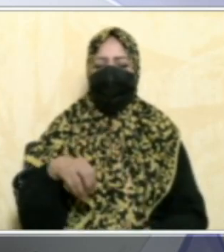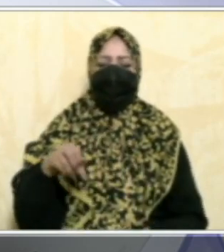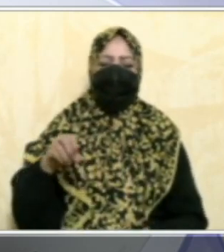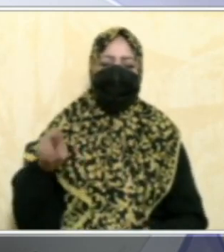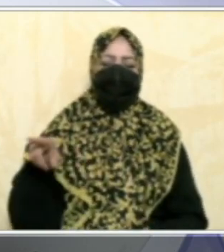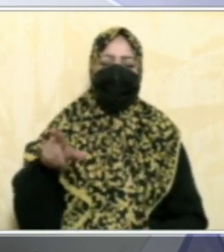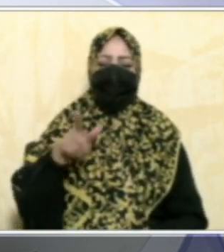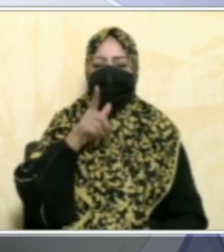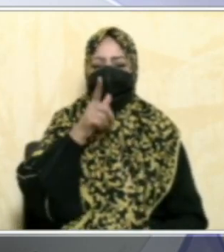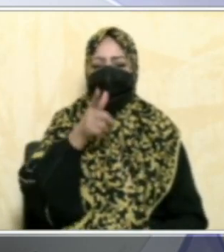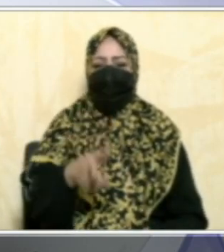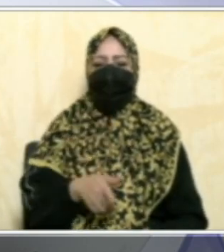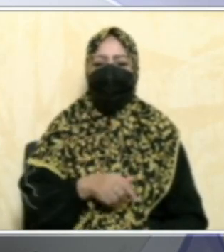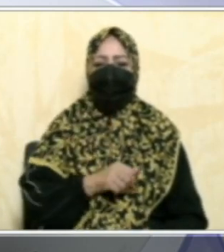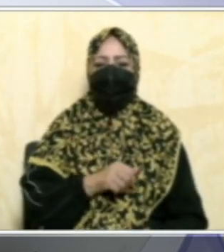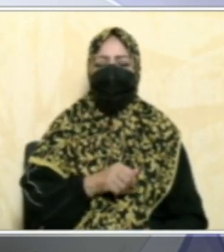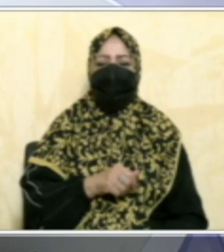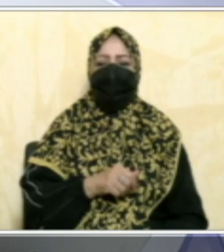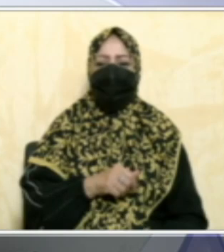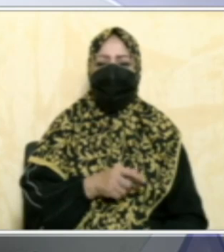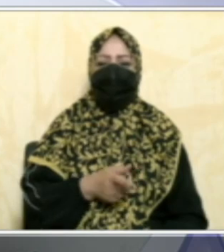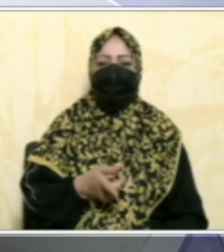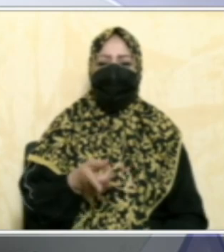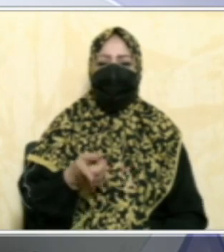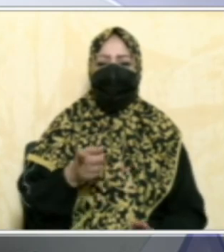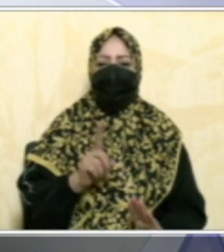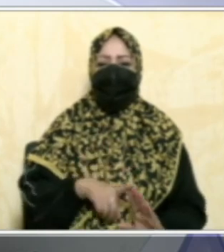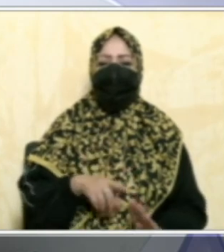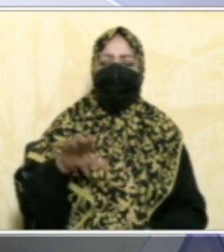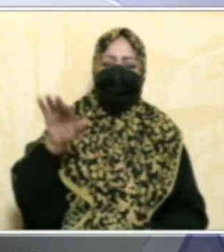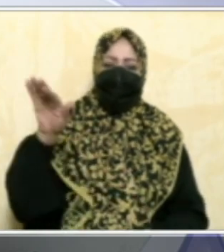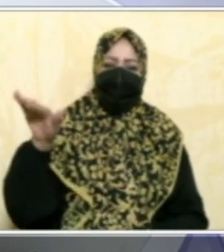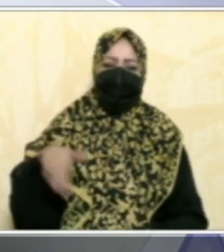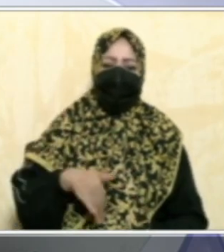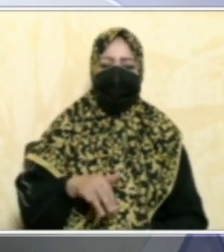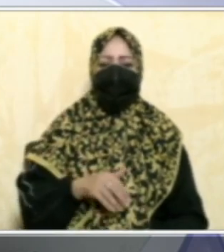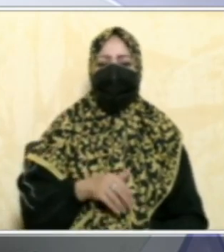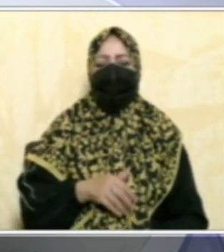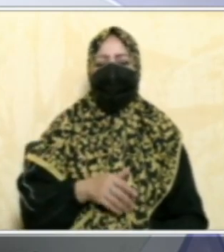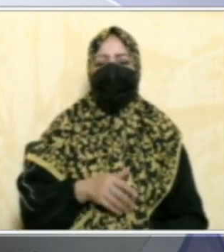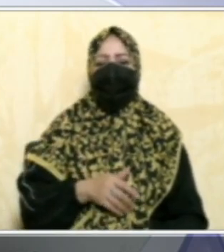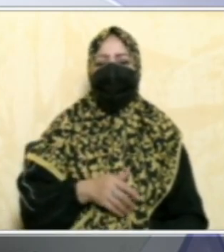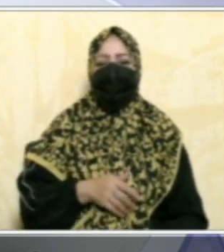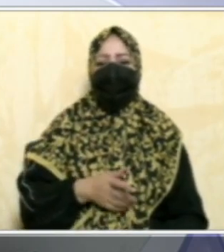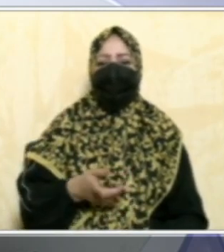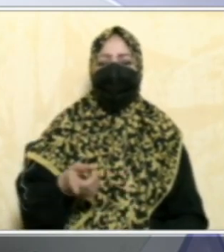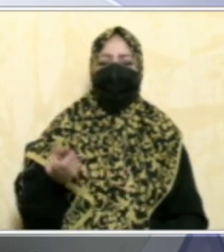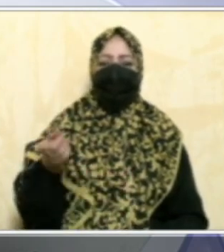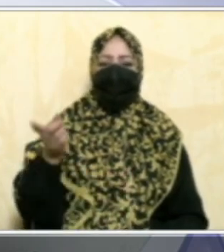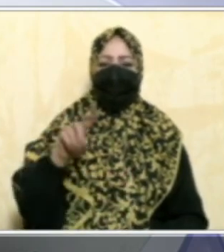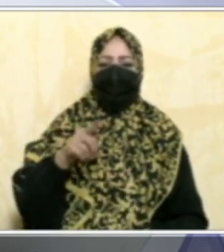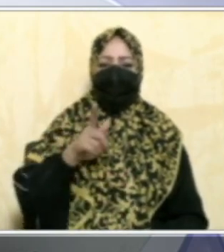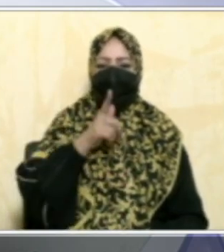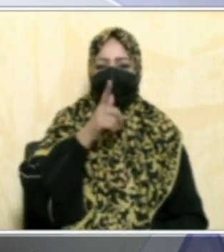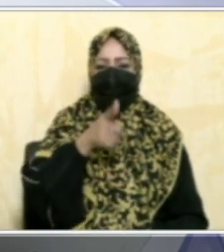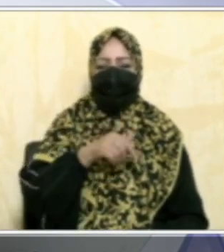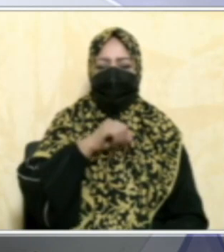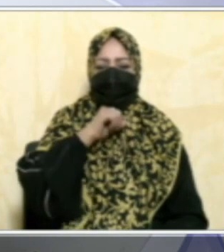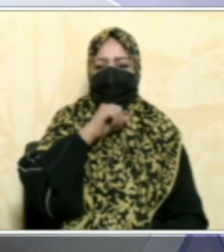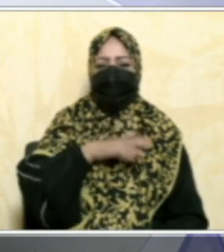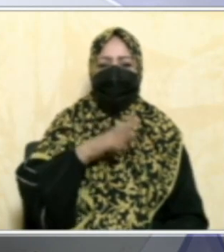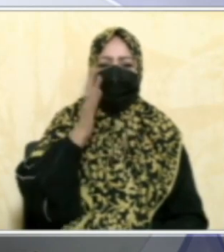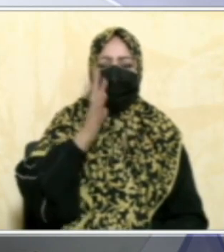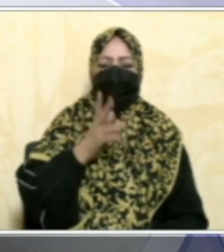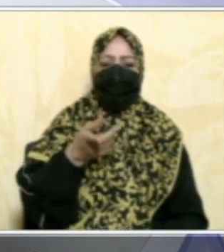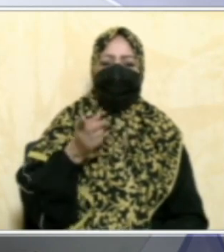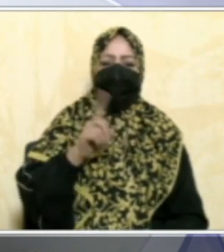سيعاودك الليلة حيرجع لك ثاني، ورجع مرة أخرى كما أخبر النبي صلى الله عليه وسلم، ووثقه أبو هريرة وأراد